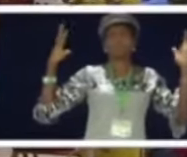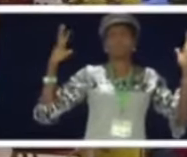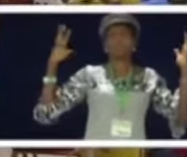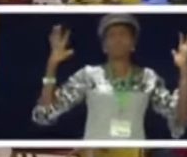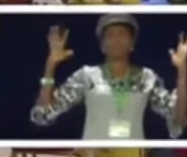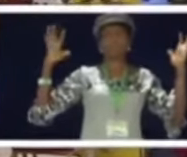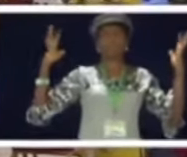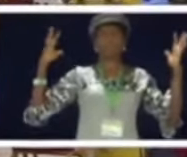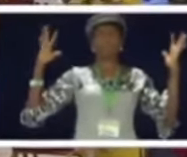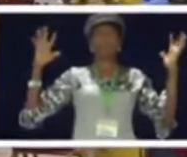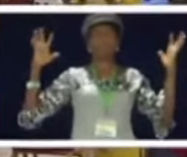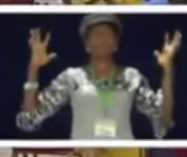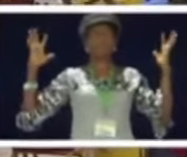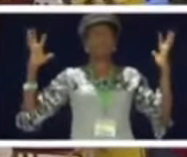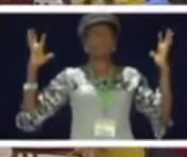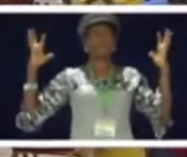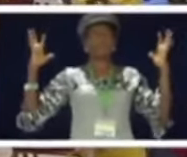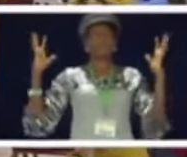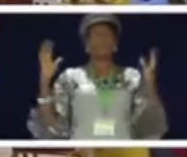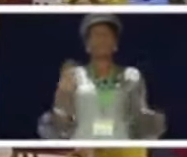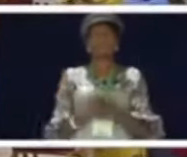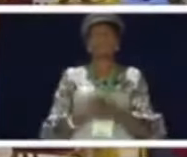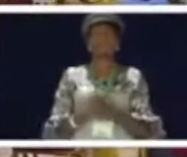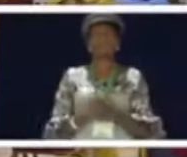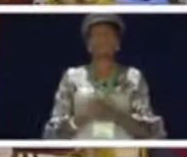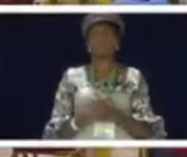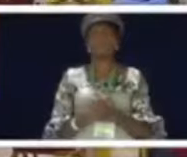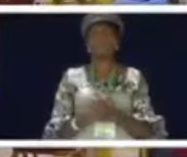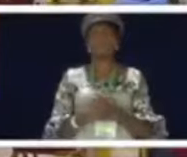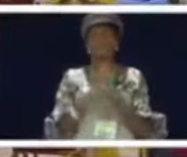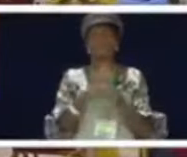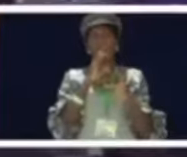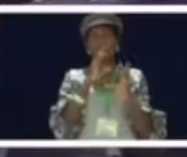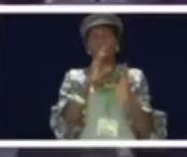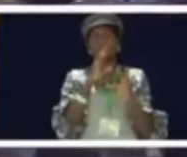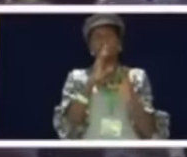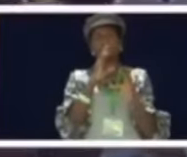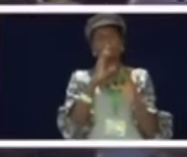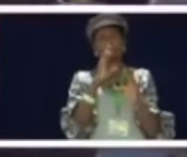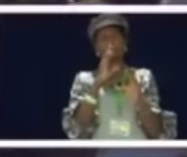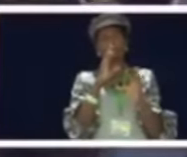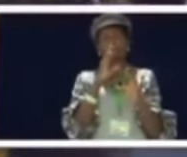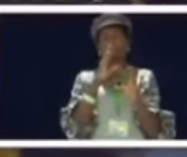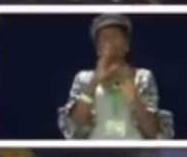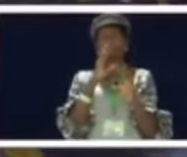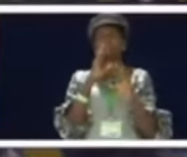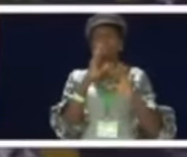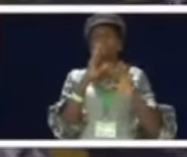Mm-hmm.